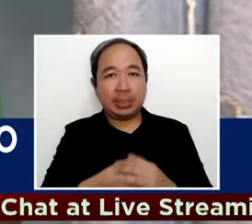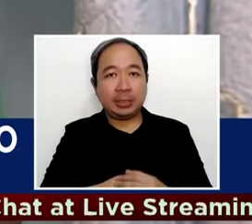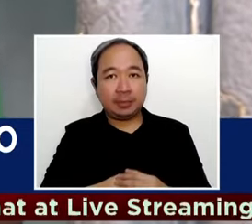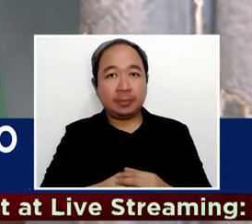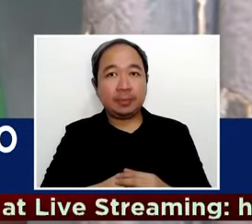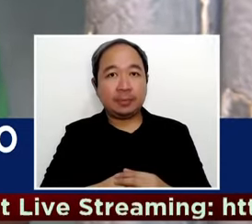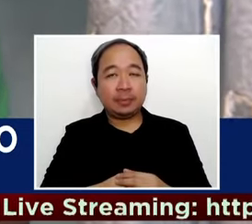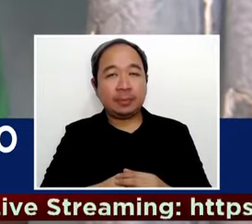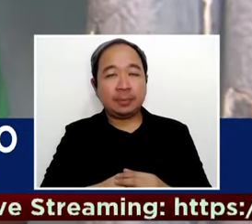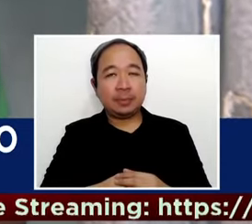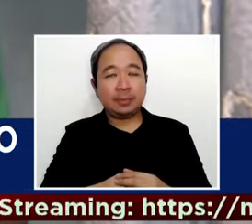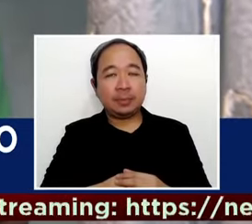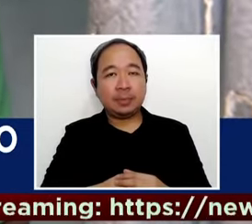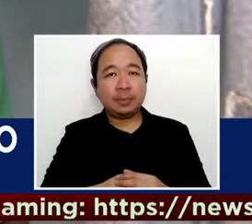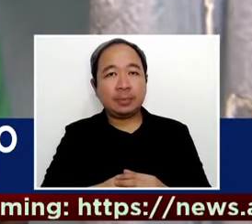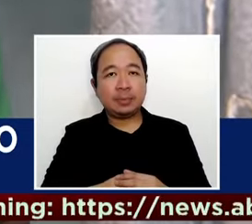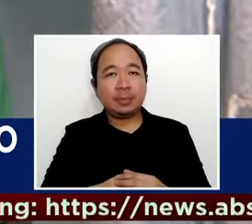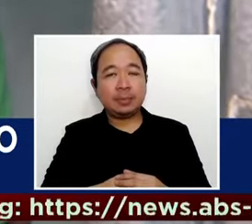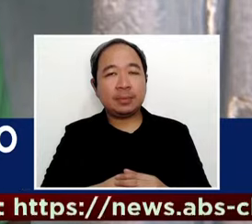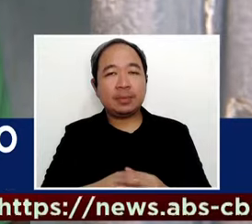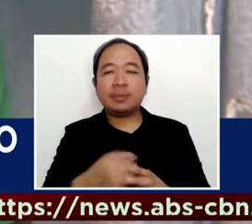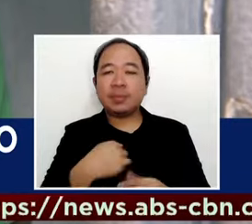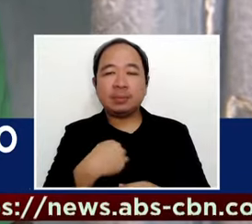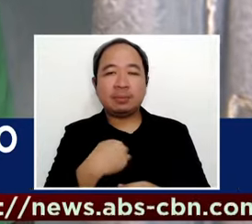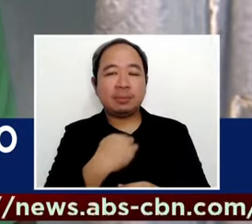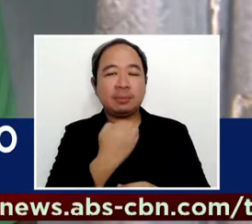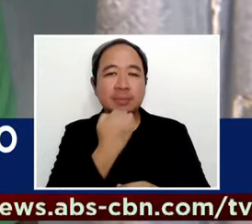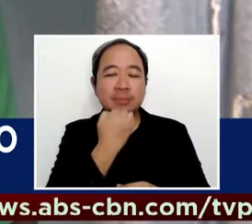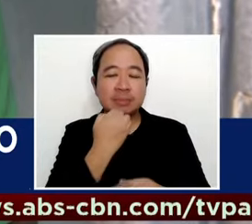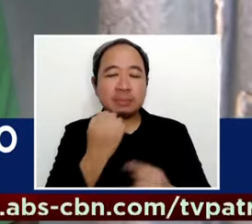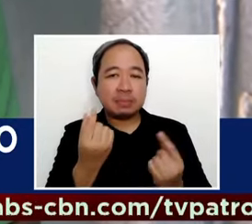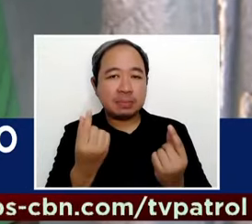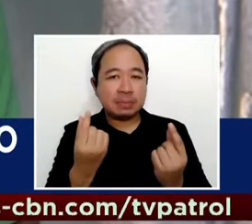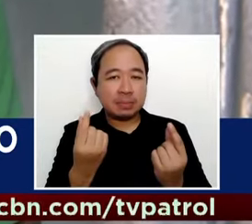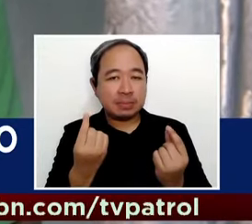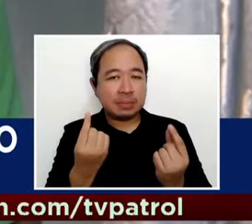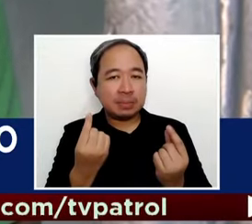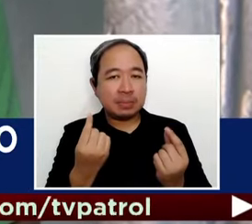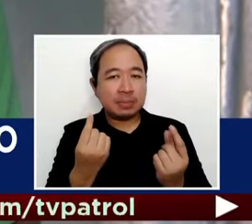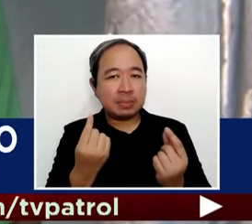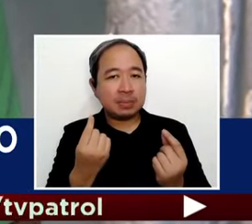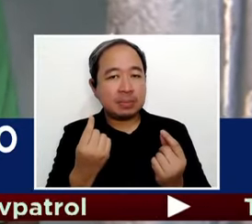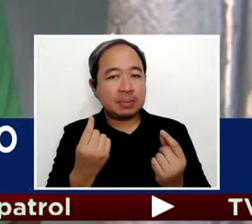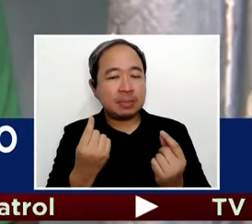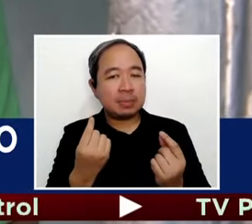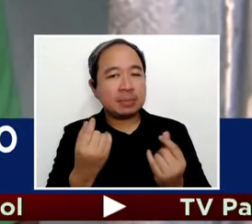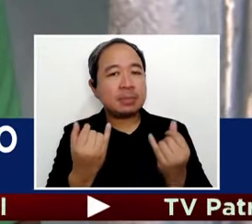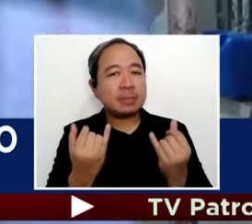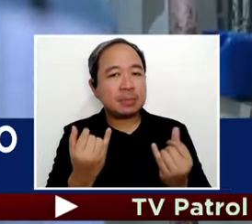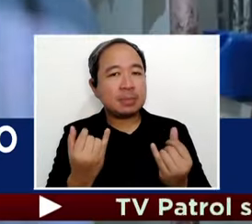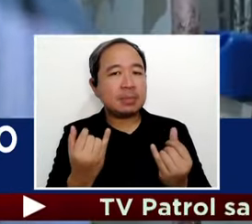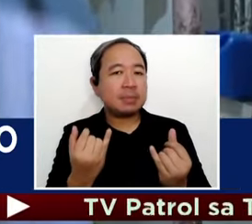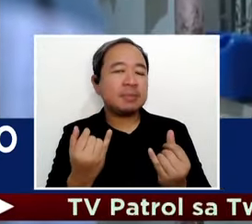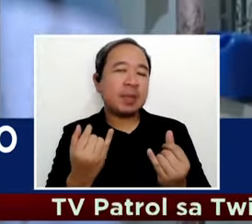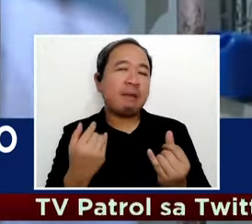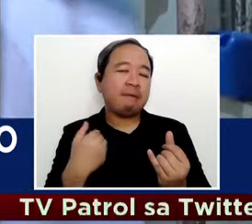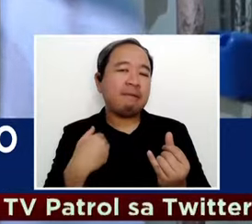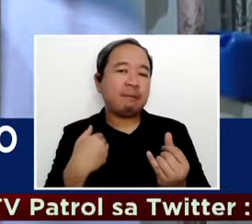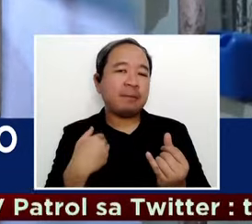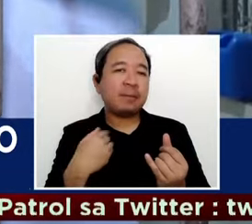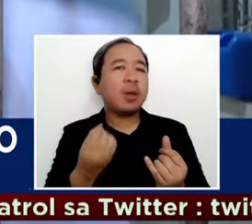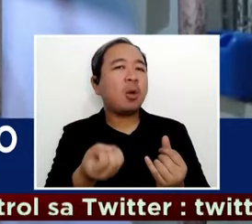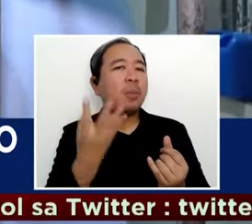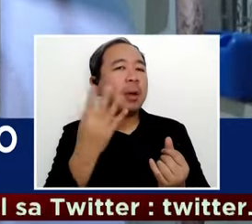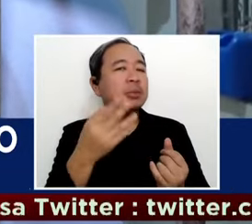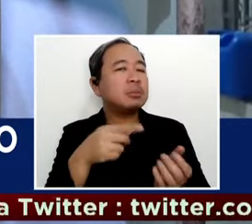Na yung sa ginawa po, na may ginawa pong kalokan yung ano po, metro po. Magkano po sinisingil